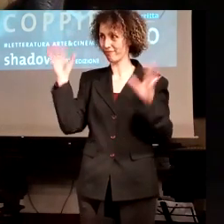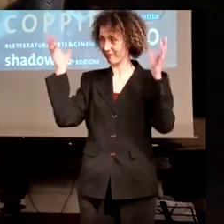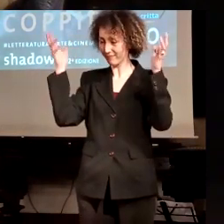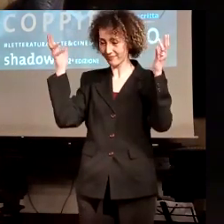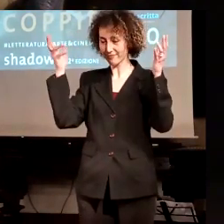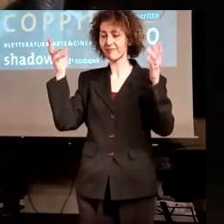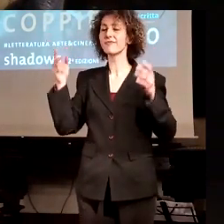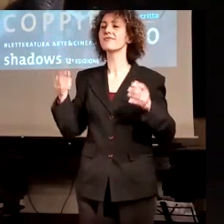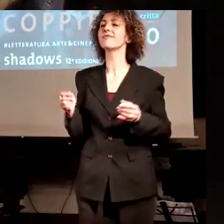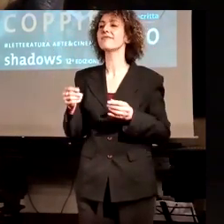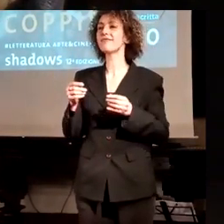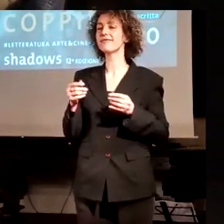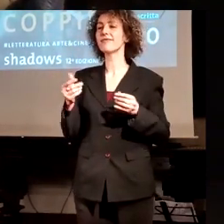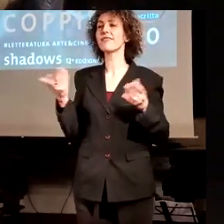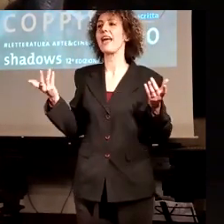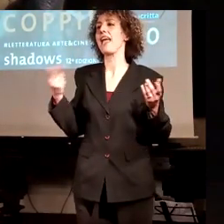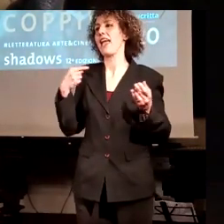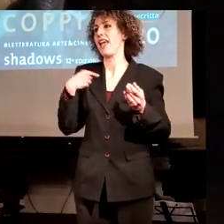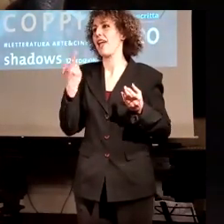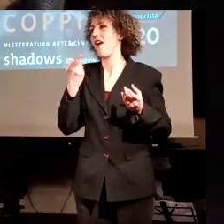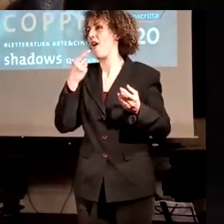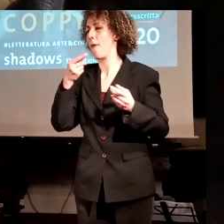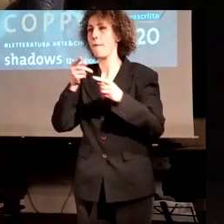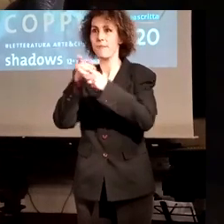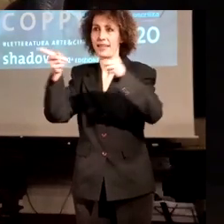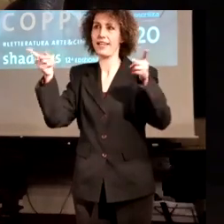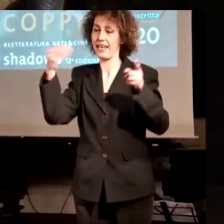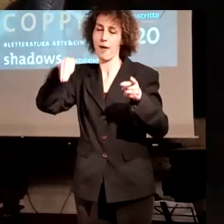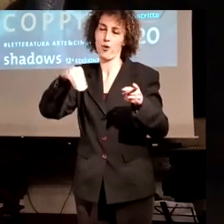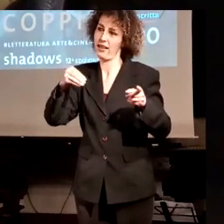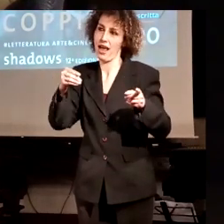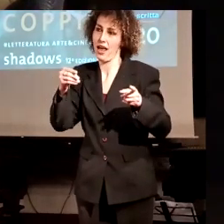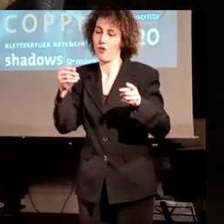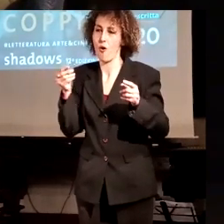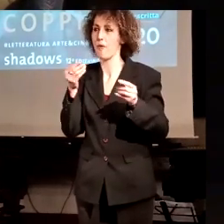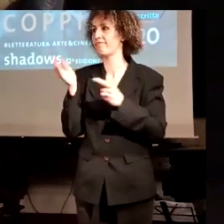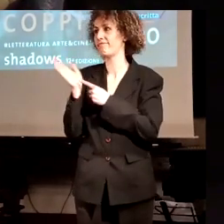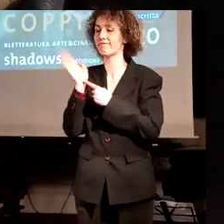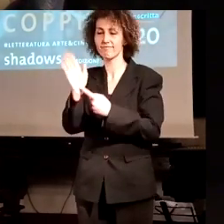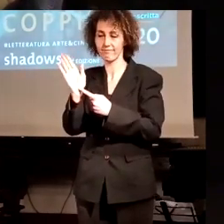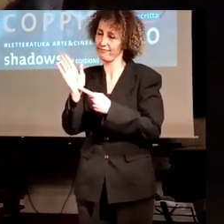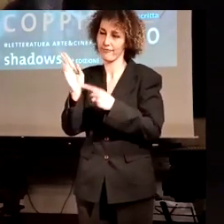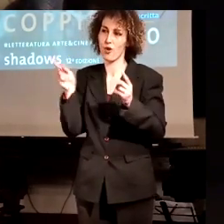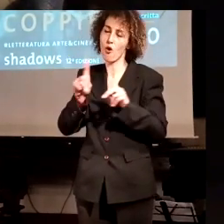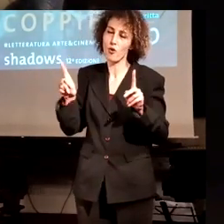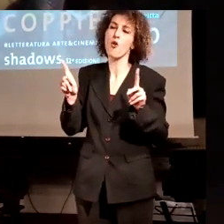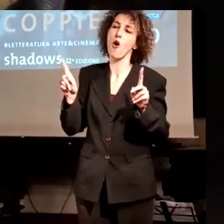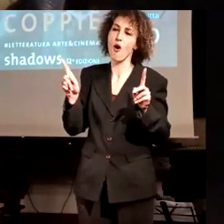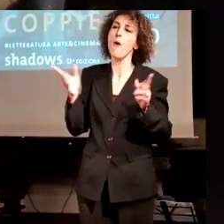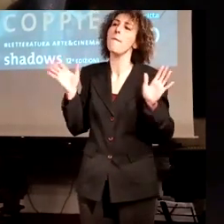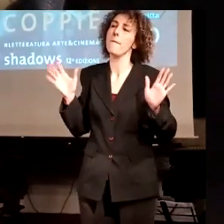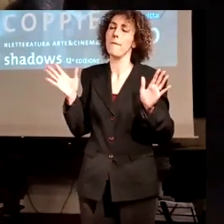non dovrei presentare giuseppe montesano al pubblico napoletano che lo conosce molto bene ma insomma nel corpo di napoli a capofitto